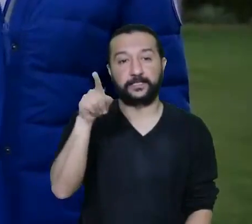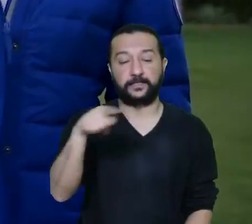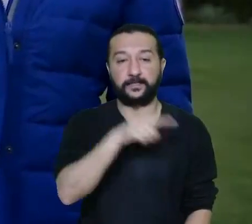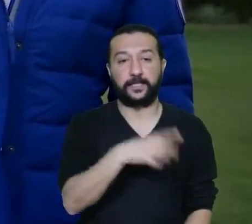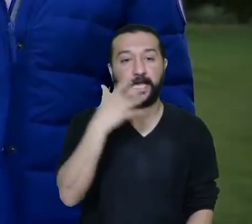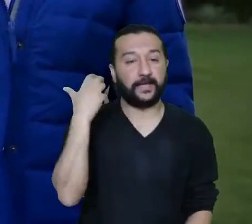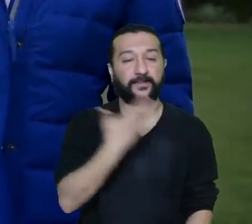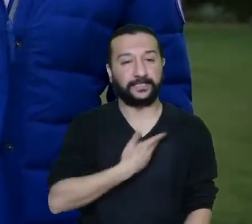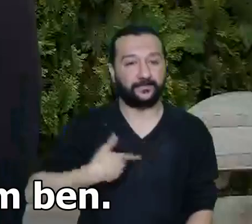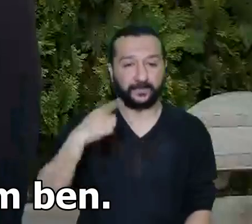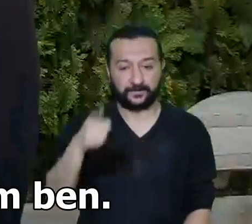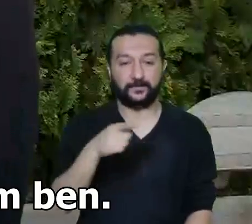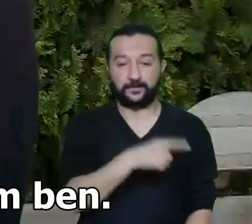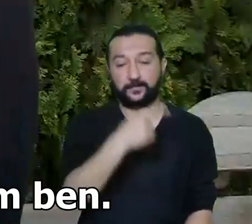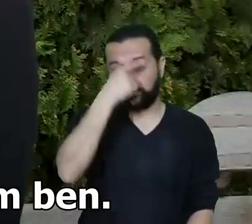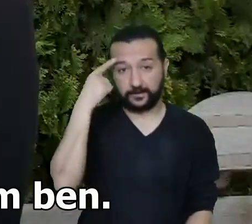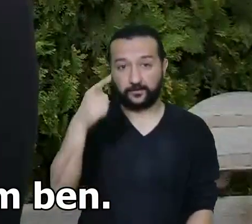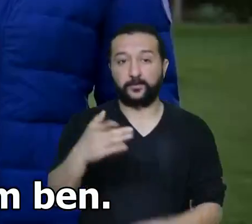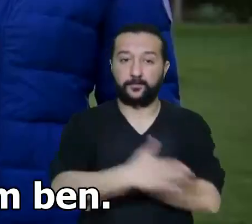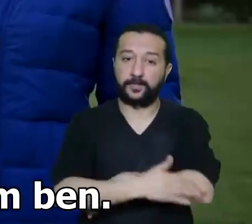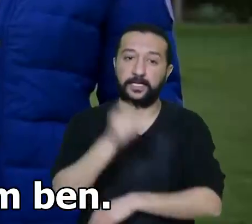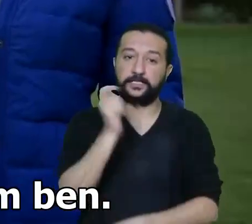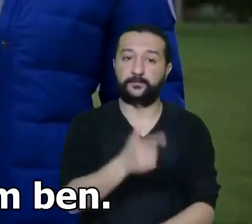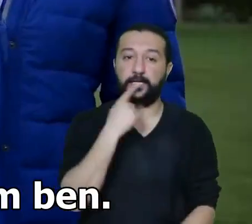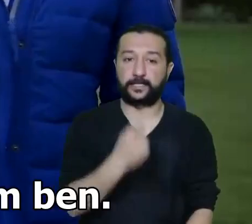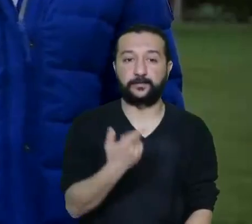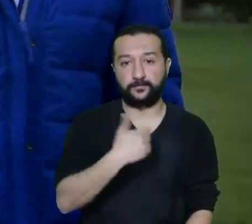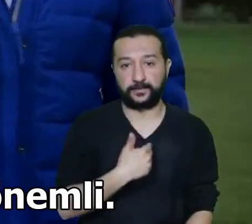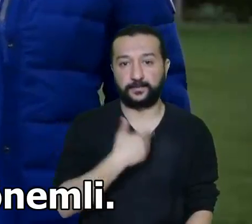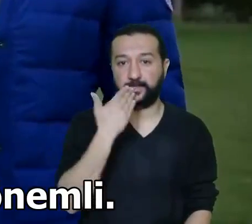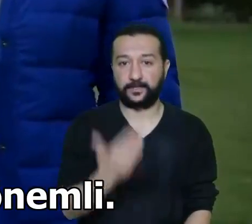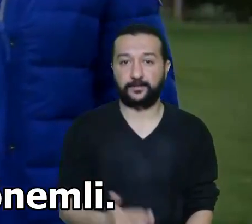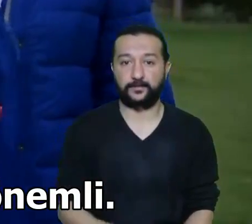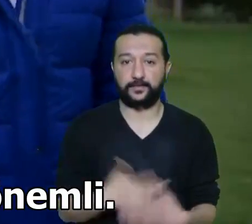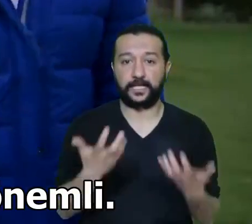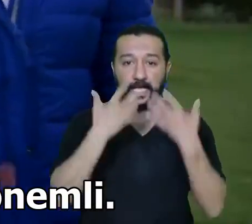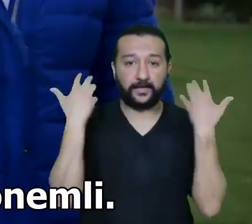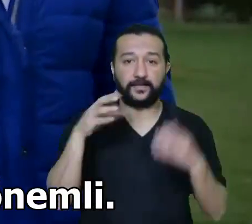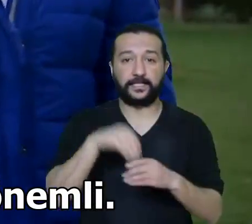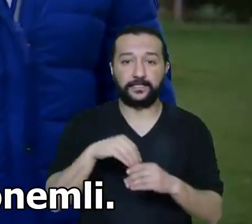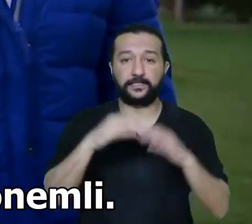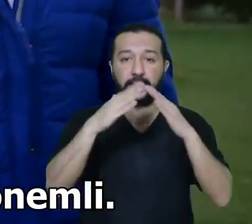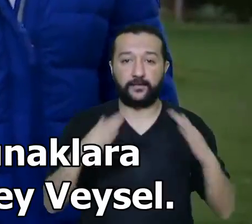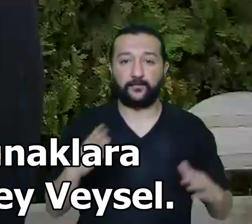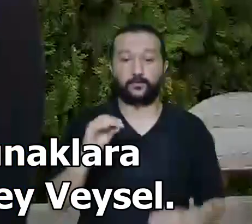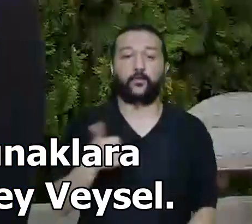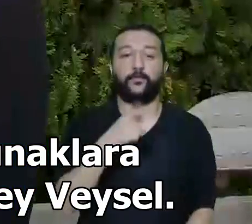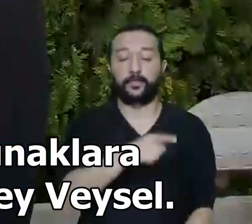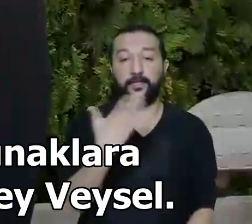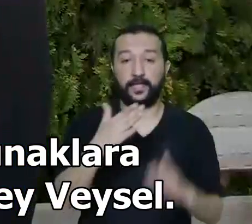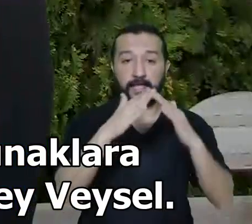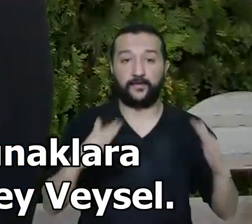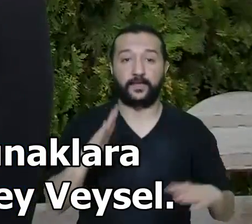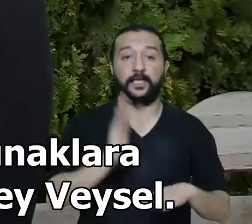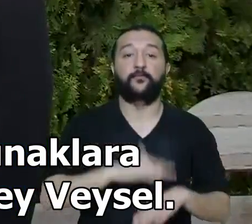de hayvan severdi dedim. Belki o da bağış yapabilir dedim ben. Hayvanlar için barınaklar çok önemli. Eğer